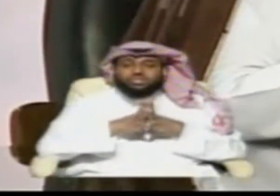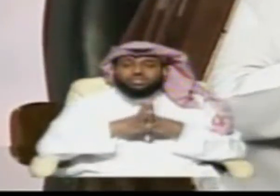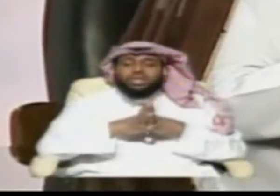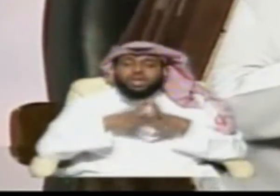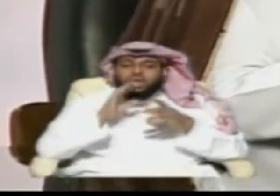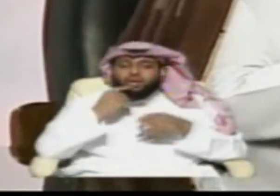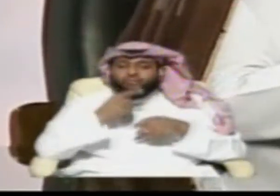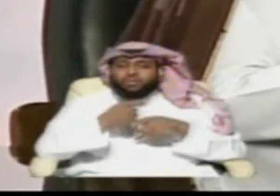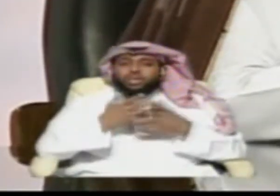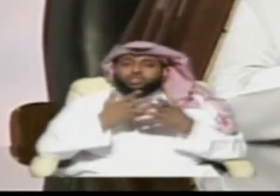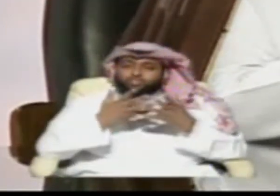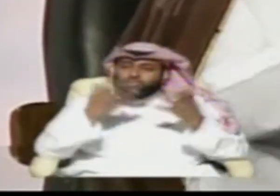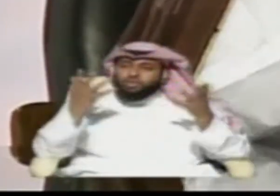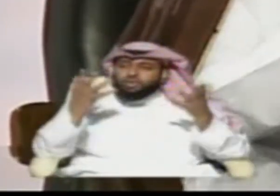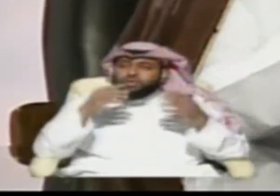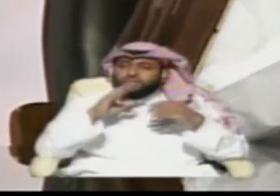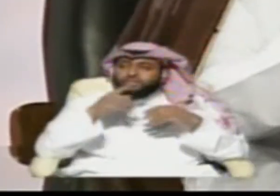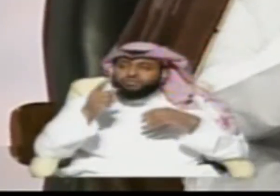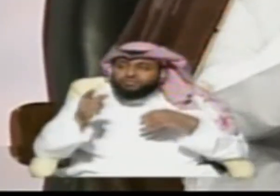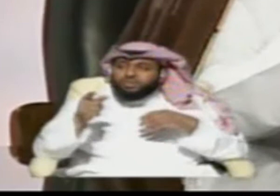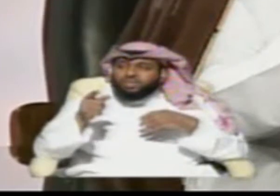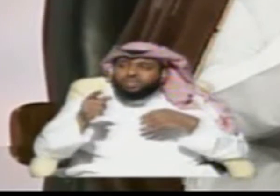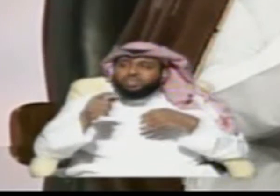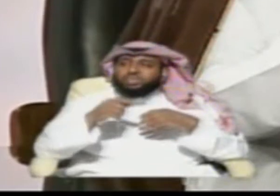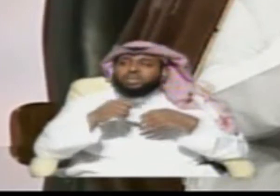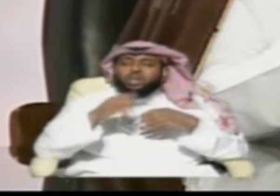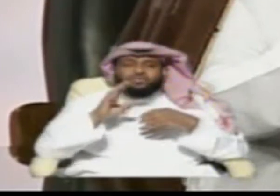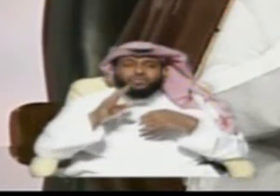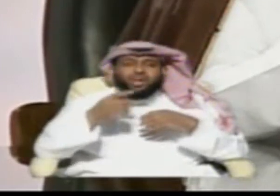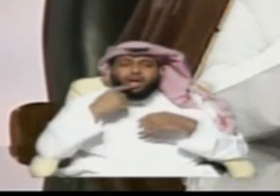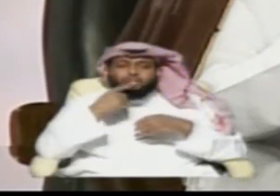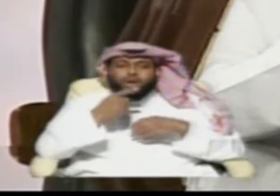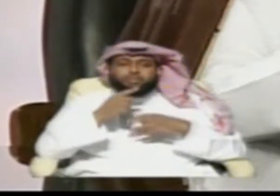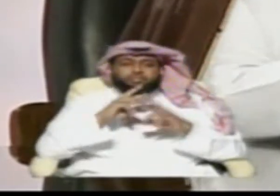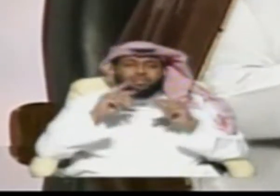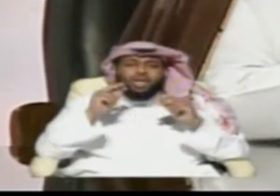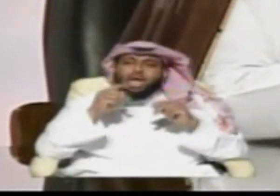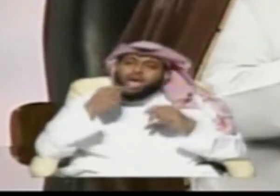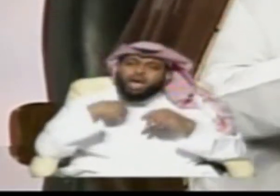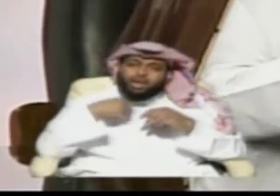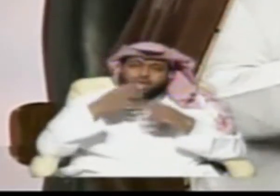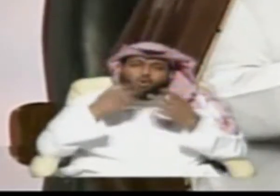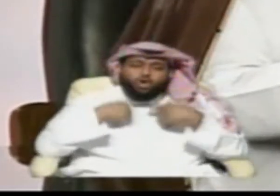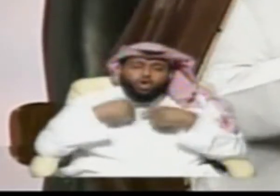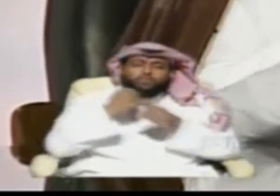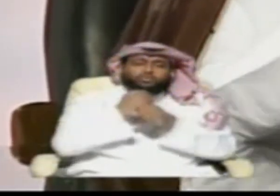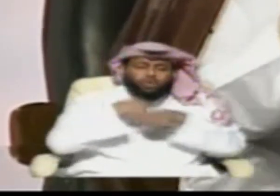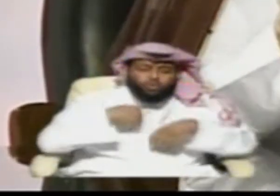كثير منا اشتغل بالتلاوم، نتلاوم، كل منا يلقي باللائمة على غيره،